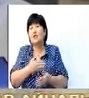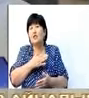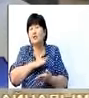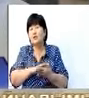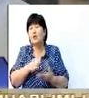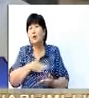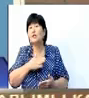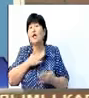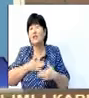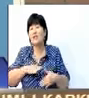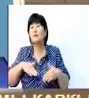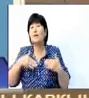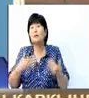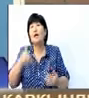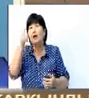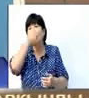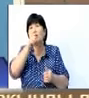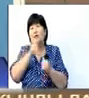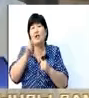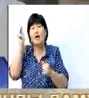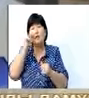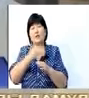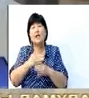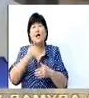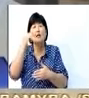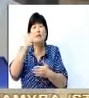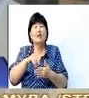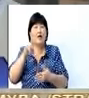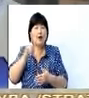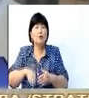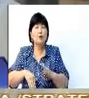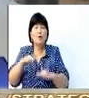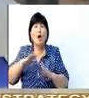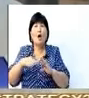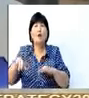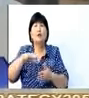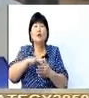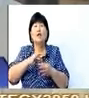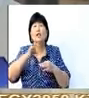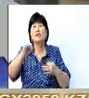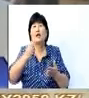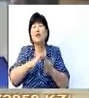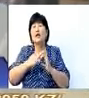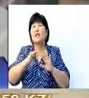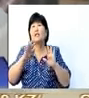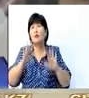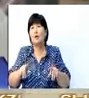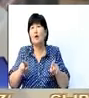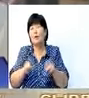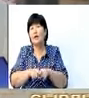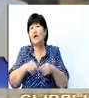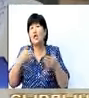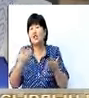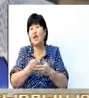көңілден ризашылығымызды білдіреміз. Жылдан жылға білім саласында талап күшеюде, сондықтан аудан орталығынан шалғайда жатқан елді мекеннен де мынадай